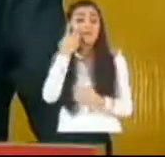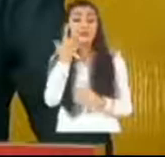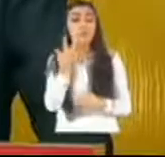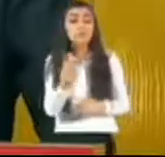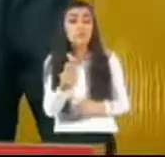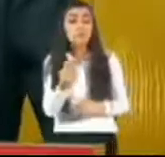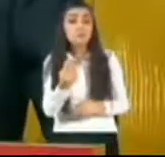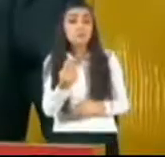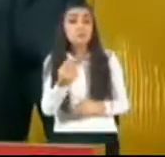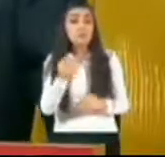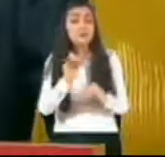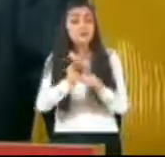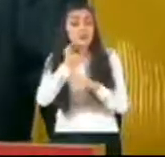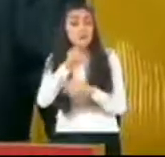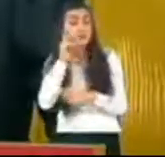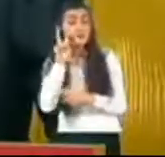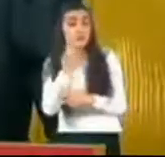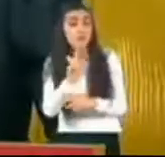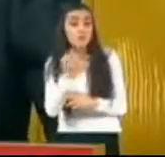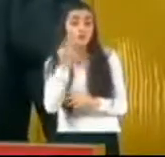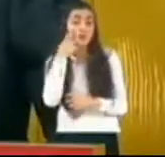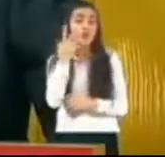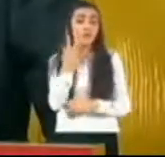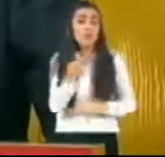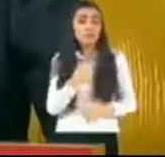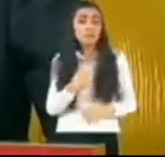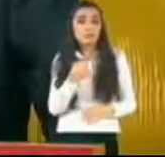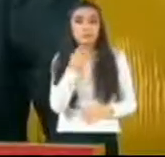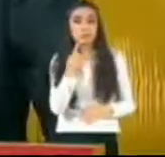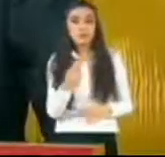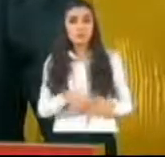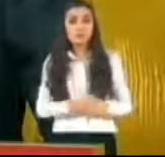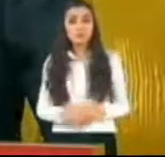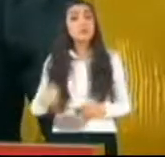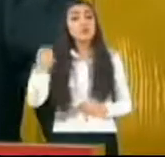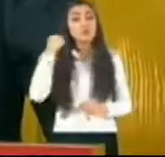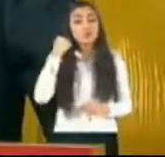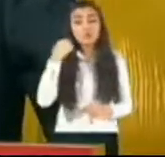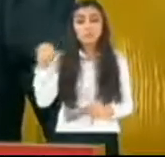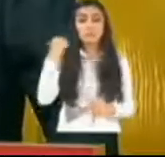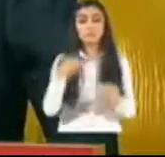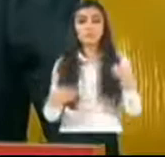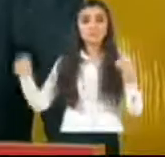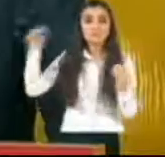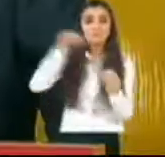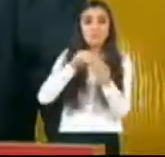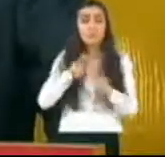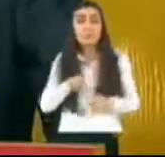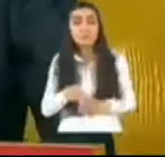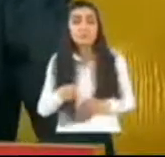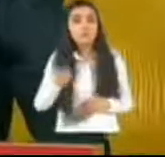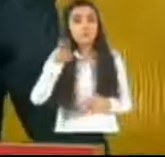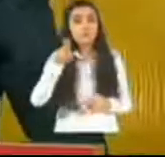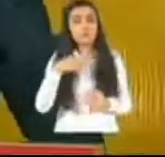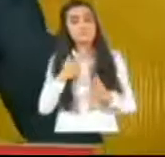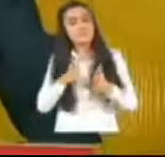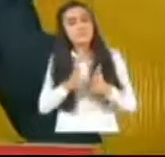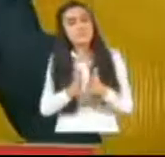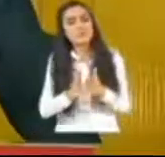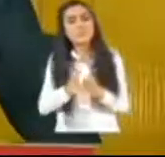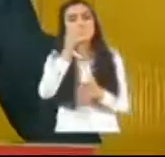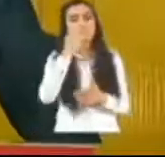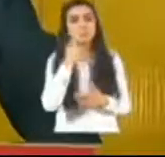olunmayacağını yaşayarak gördük ve şahit olduk. Gücümüze güç katıp yolumuzda